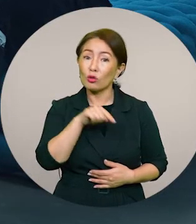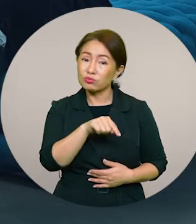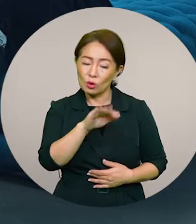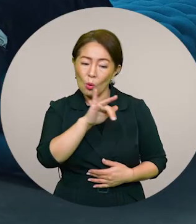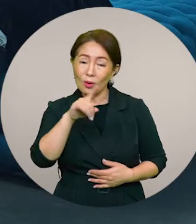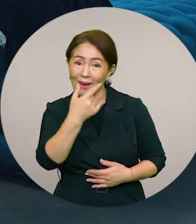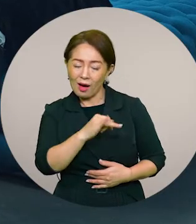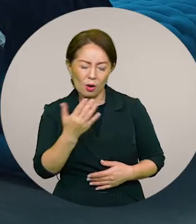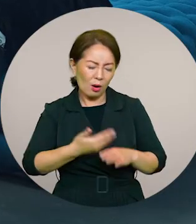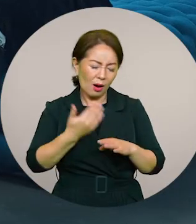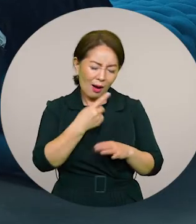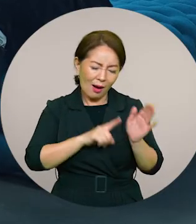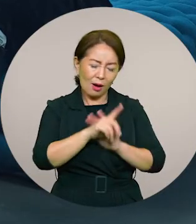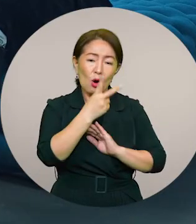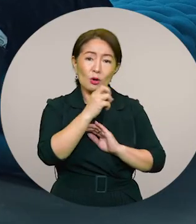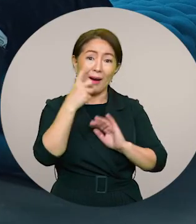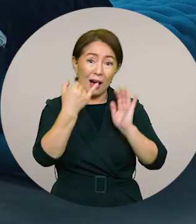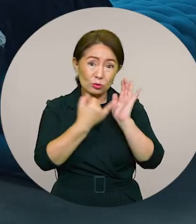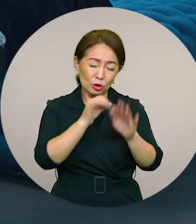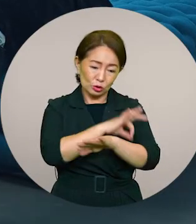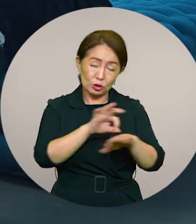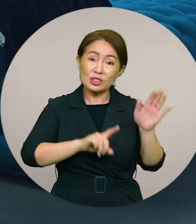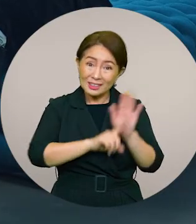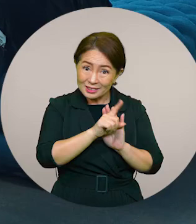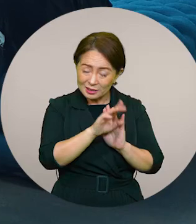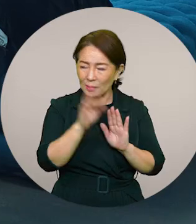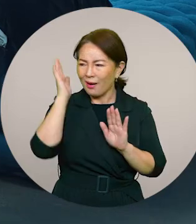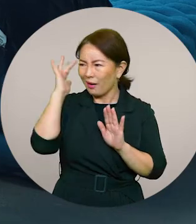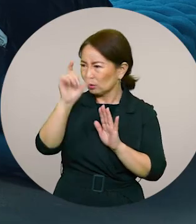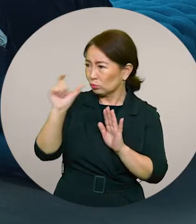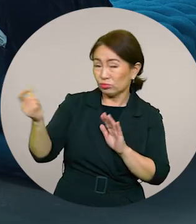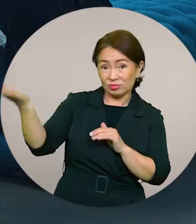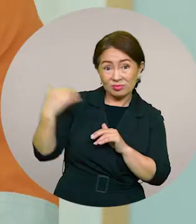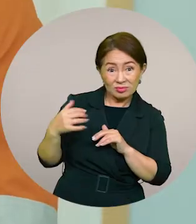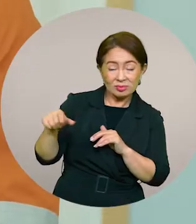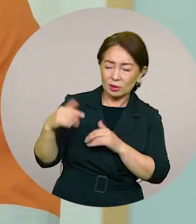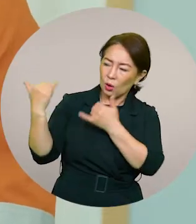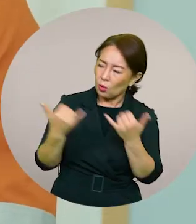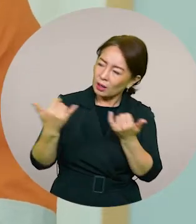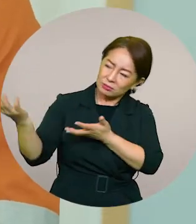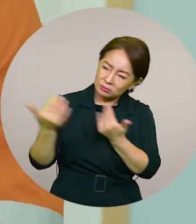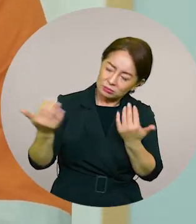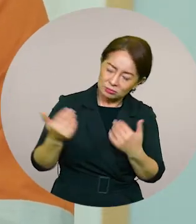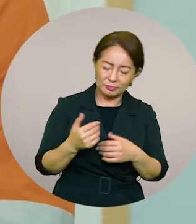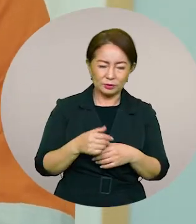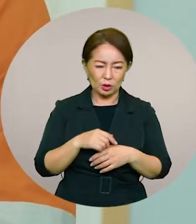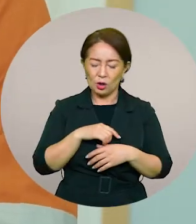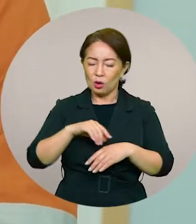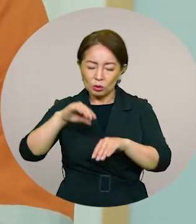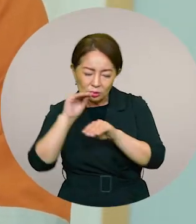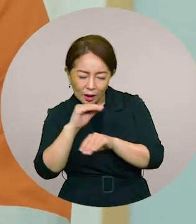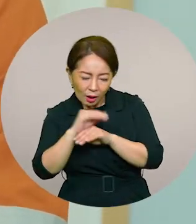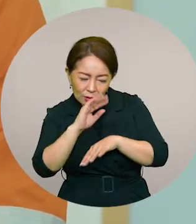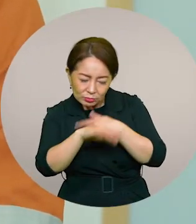анх ингээд 16 онд төсөл эхлэхэд бол ингээд гадны мэрэгчлэнүүдийг маш одоо урьж авчираад өөрсдөө ингээд сургаж байгаа